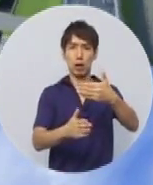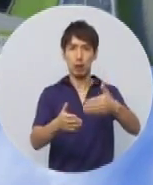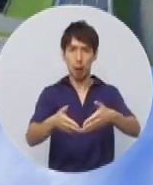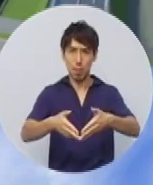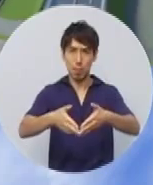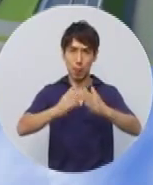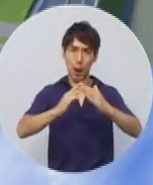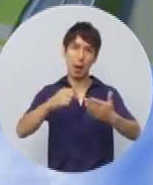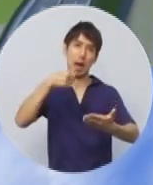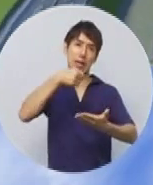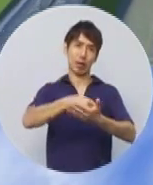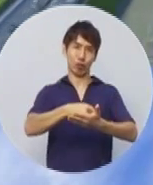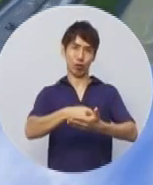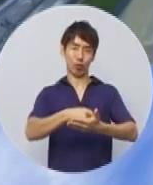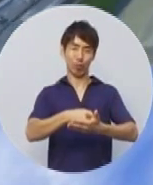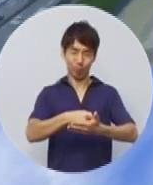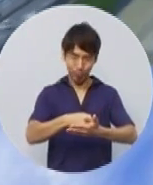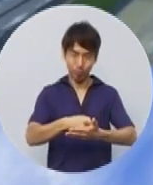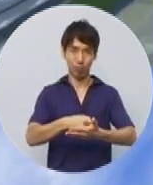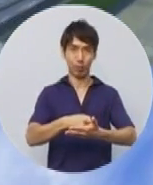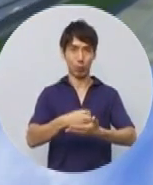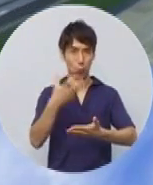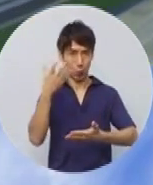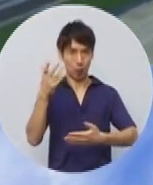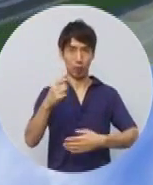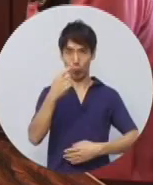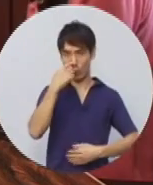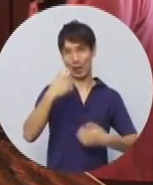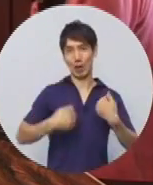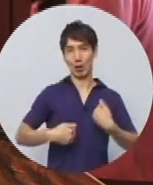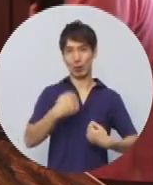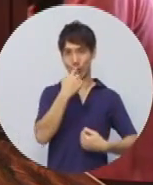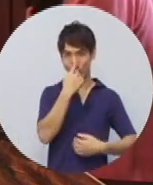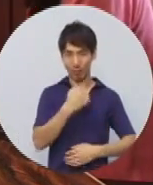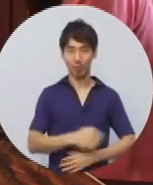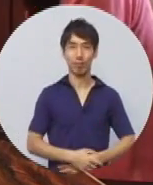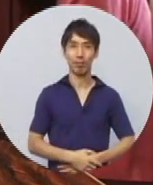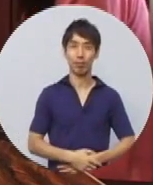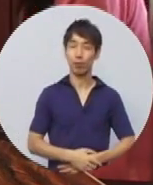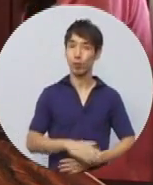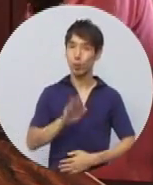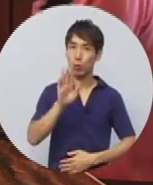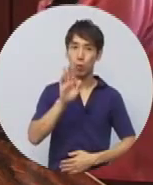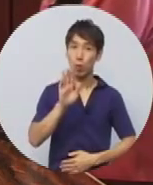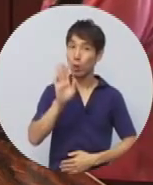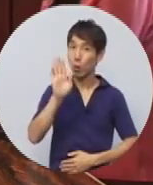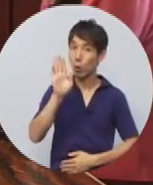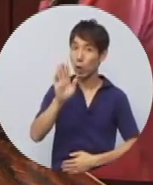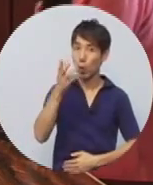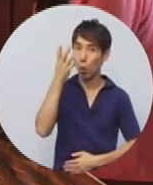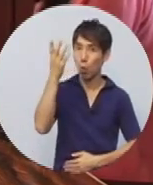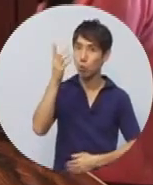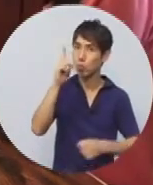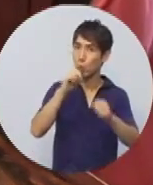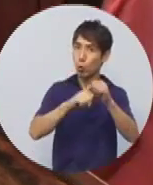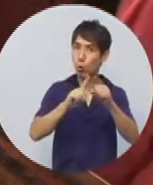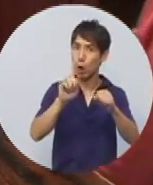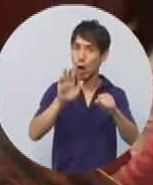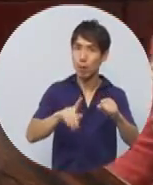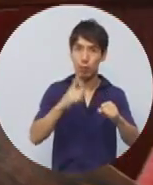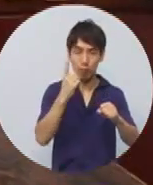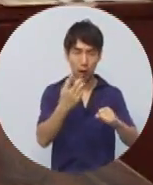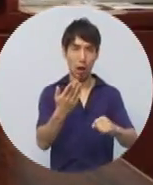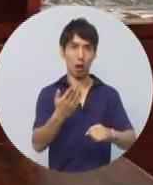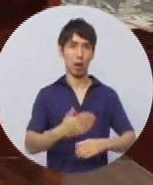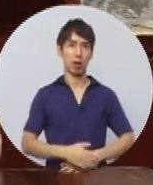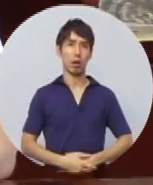ないかということで非常に楽しみにしているところであります。 これからの抱負または目標などありますか？ はい、そうですね、